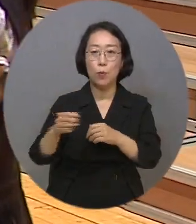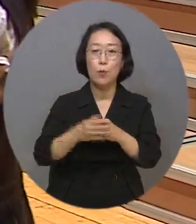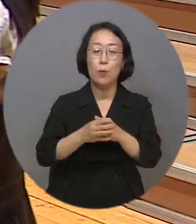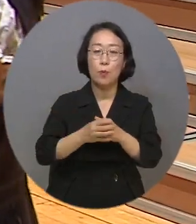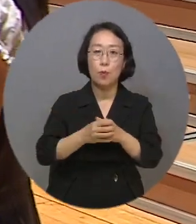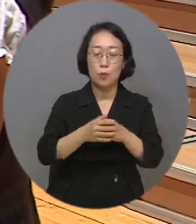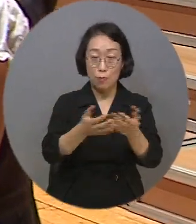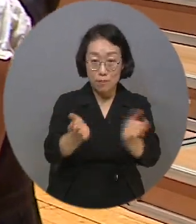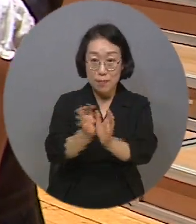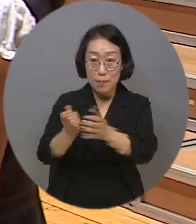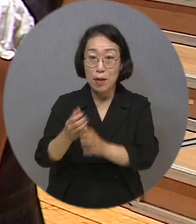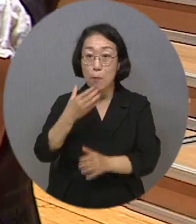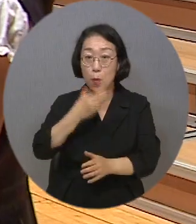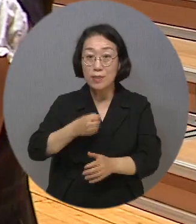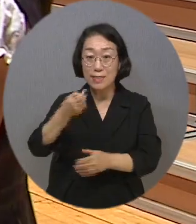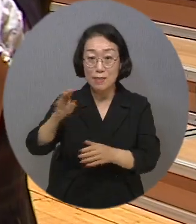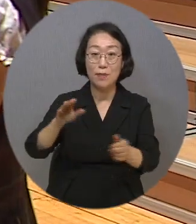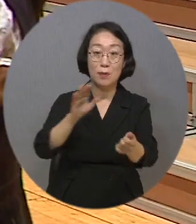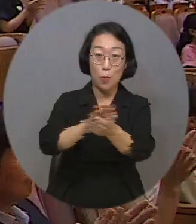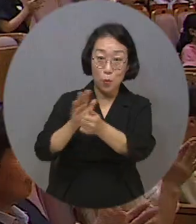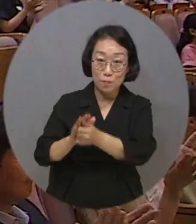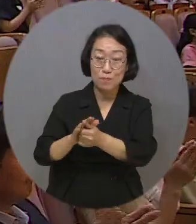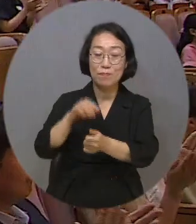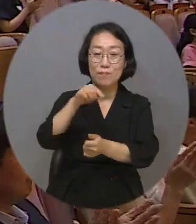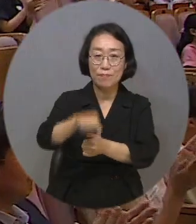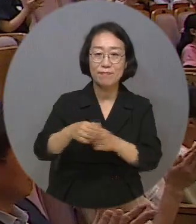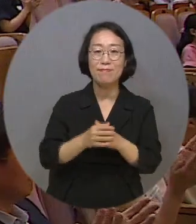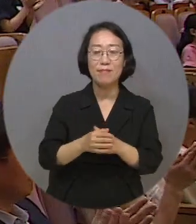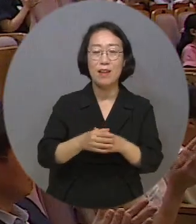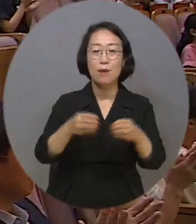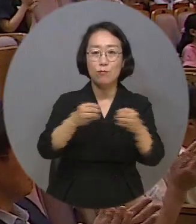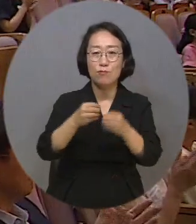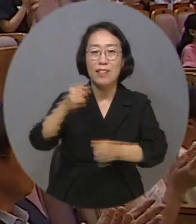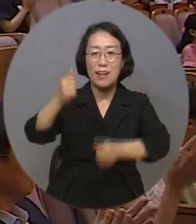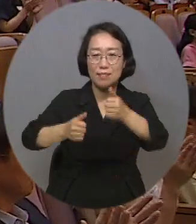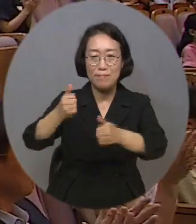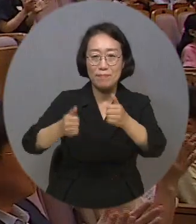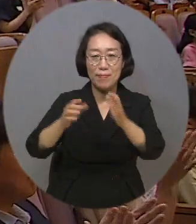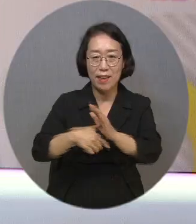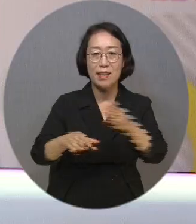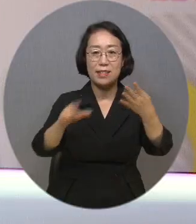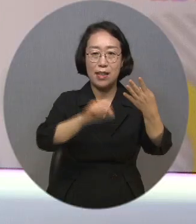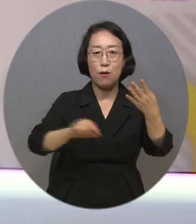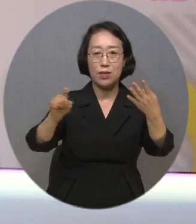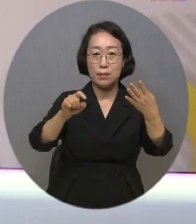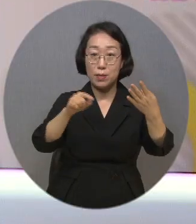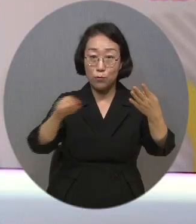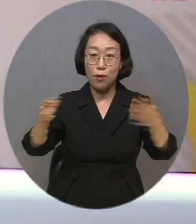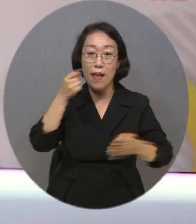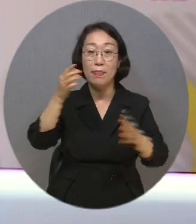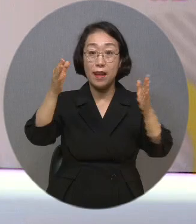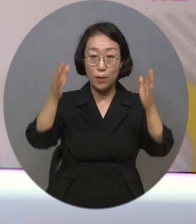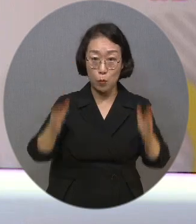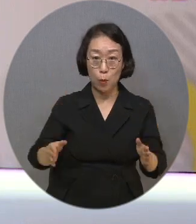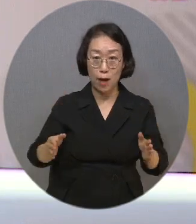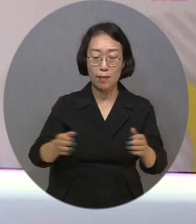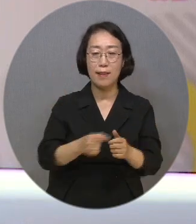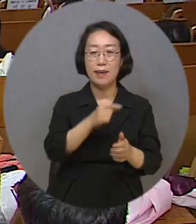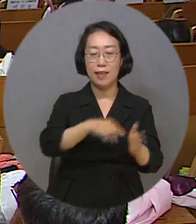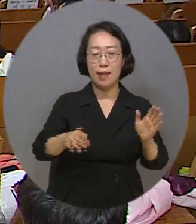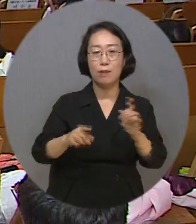WBC, 복지TV 등이 후원한 이번 101장은 장애인의 날을 기념해 지난 4월 10일부터 한 달간